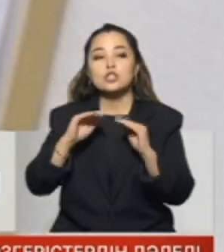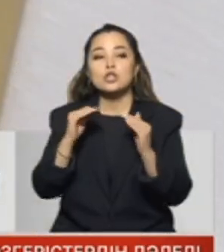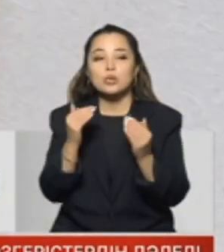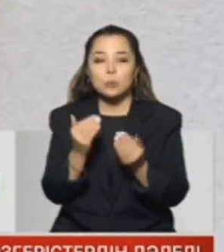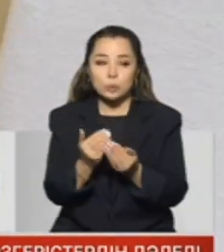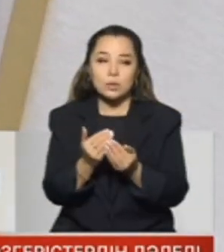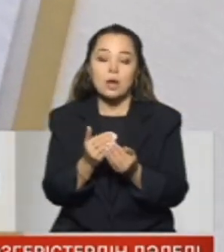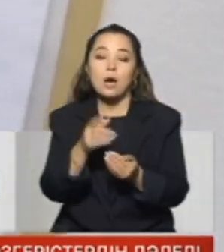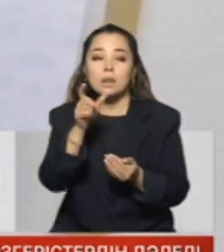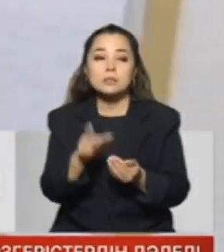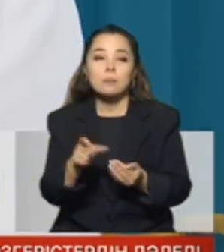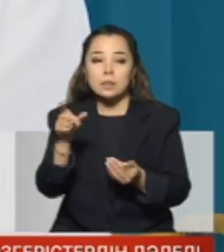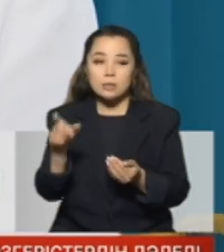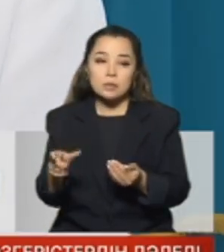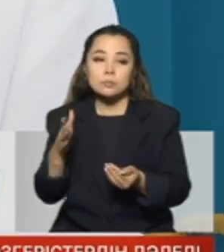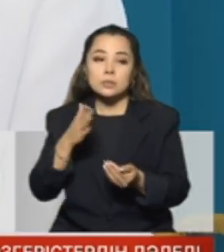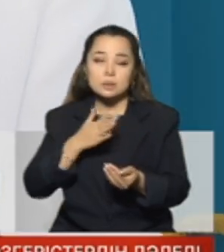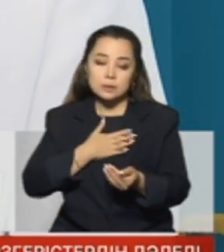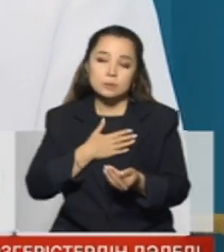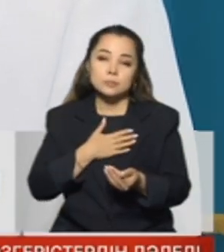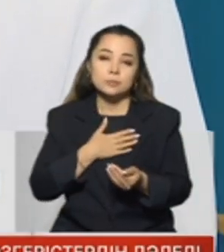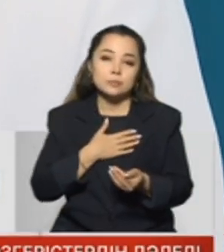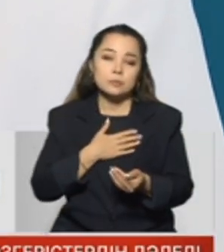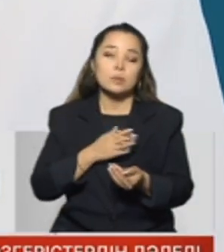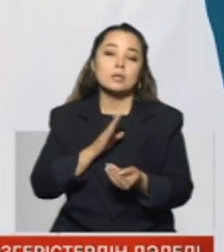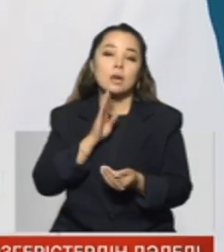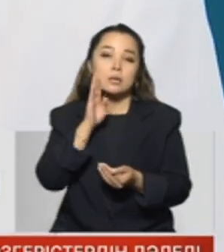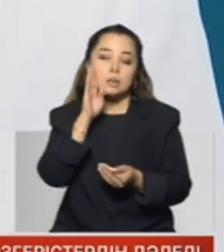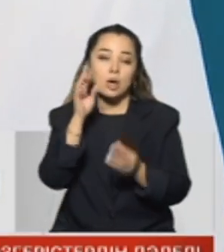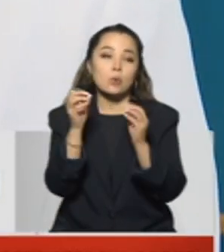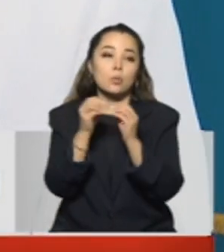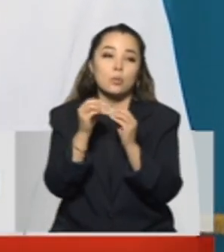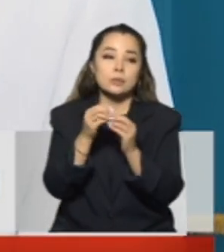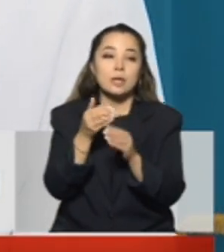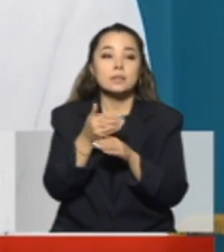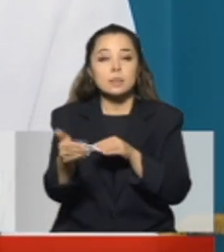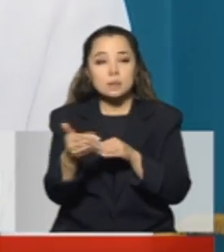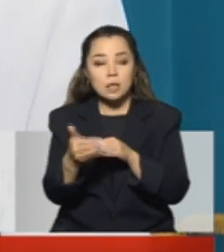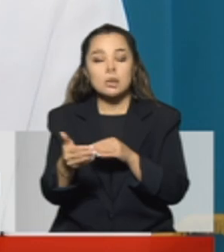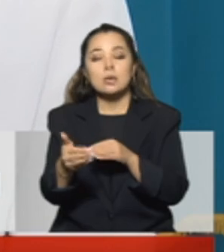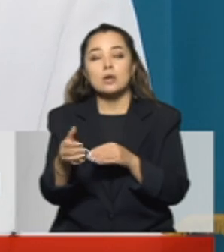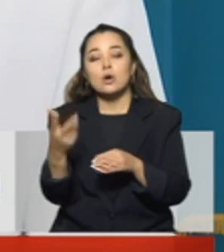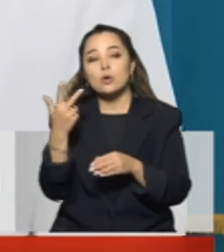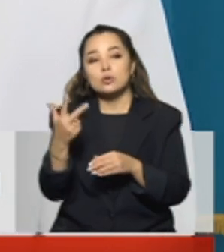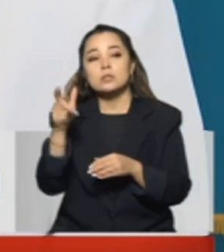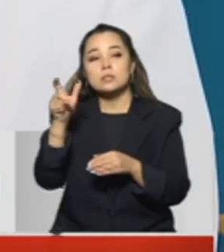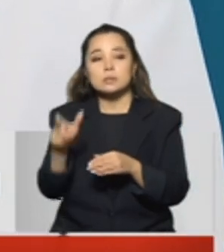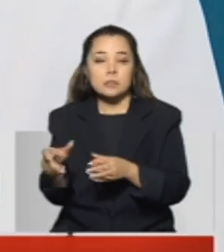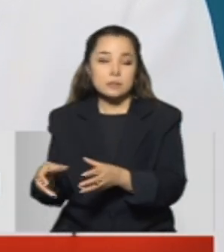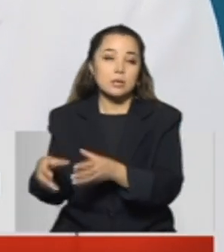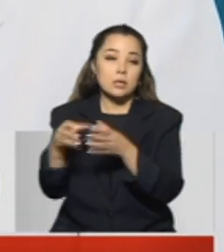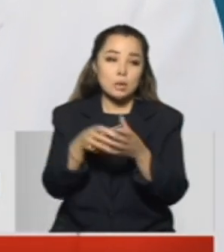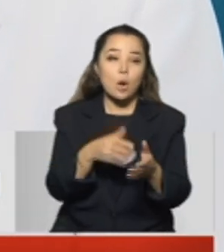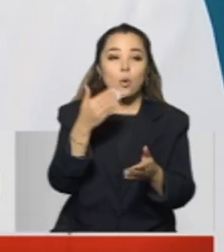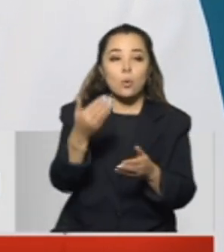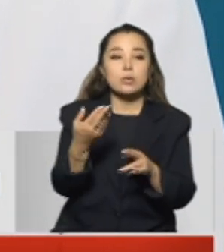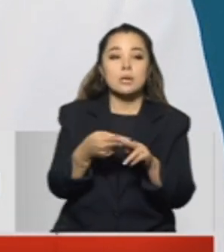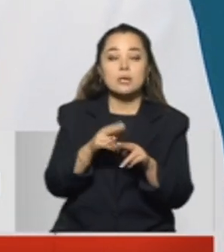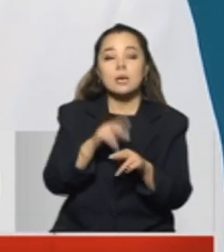шектеулі азаматтарымыз таңертең сол 10-нан кейін 3 кісі болып келді. Биыл ол